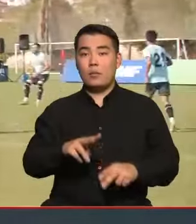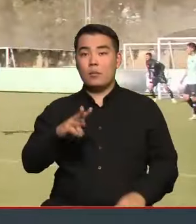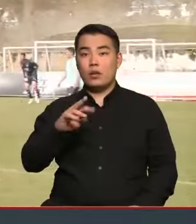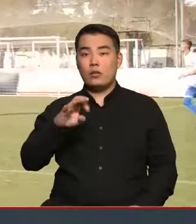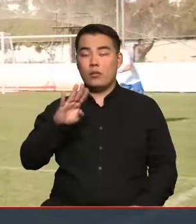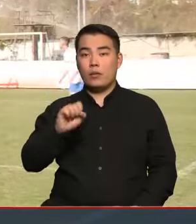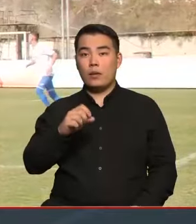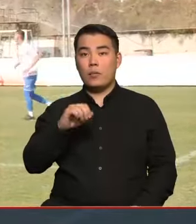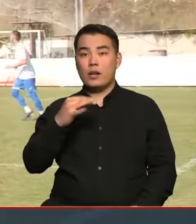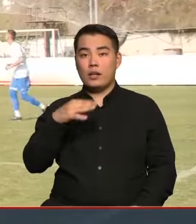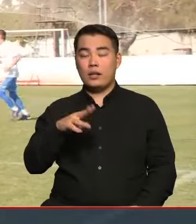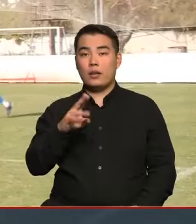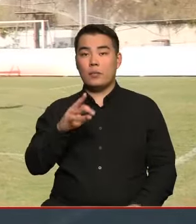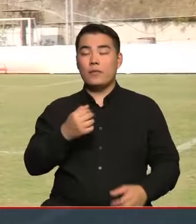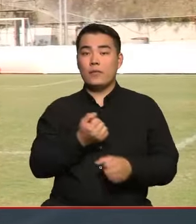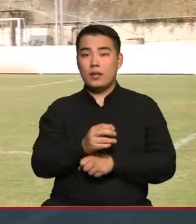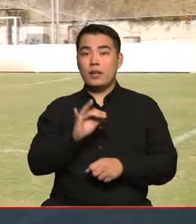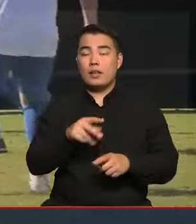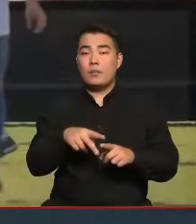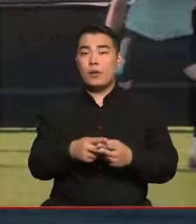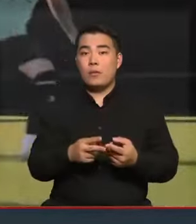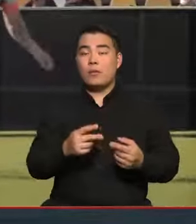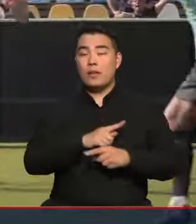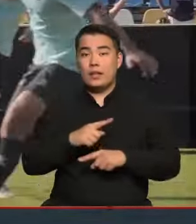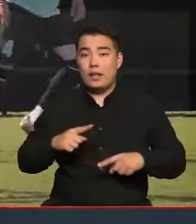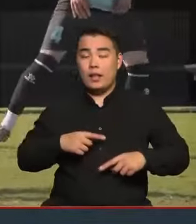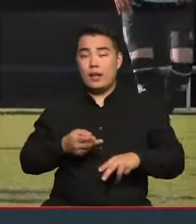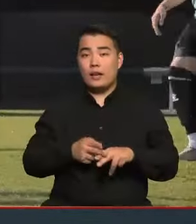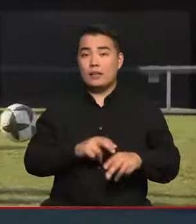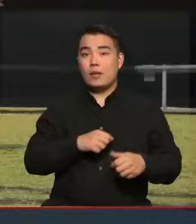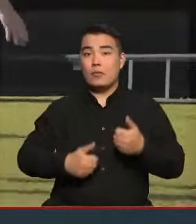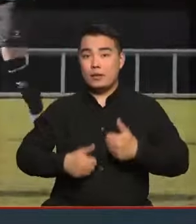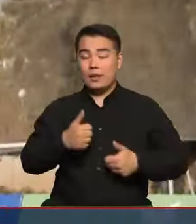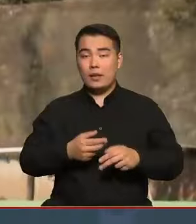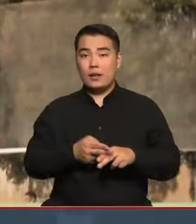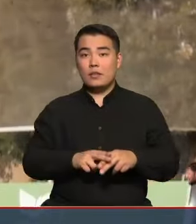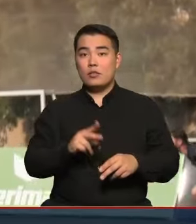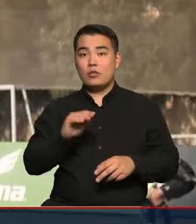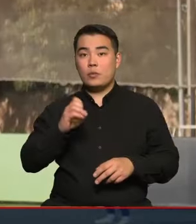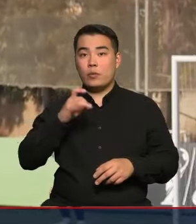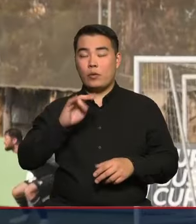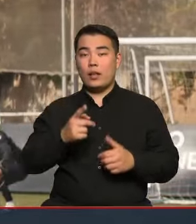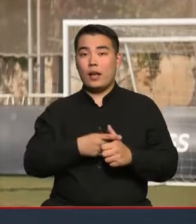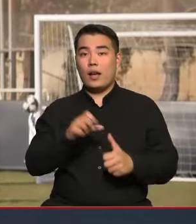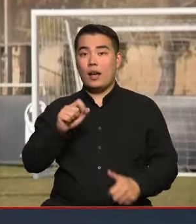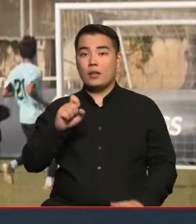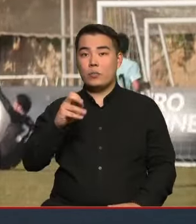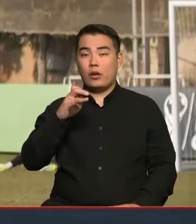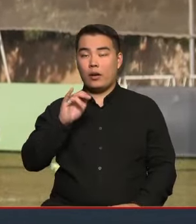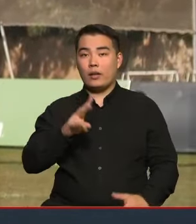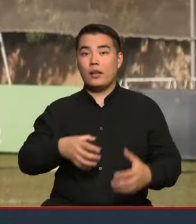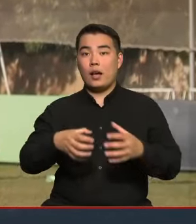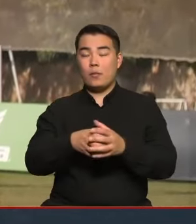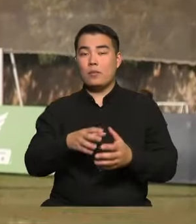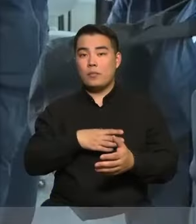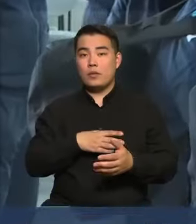Майб командасын пенальти сериясымен жеңіп, жартылай финалға шығады. Ал тартысты бәсекеде осы турнирде чемпион атанған Әзербайжан командасына